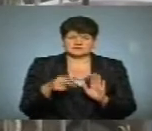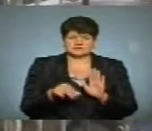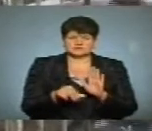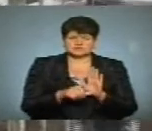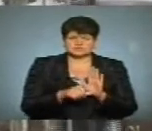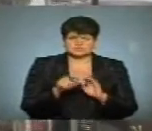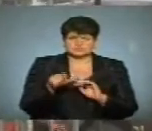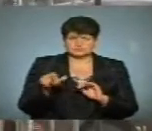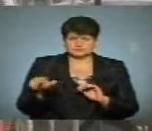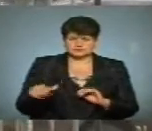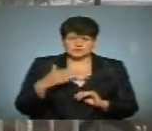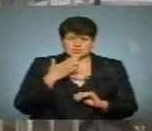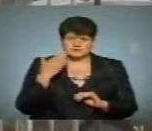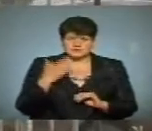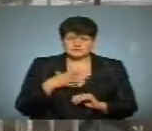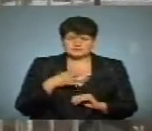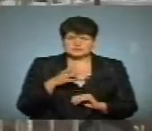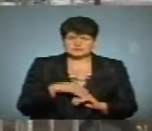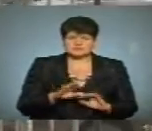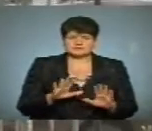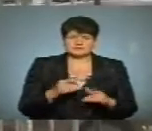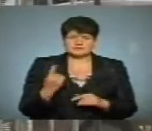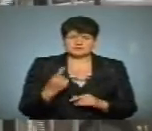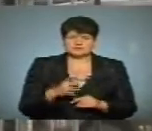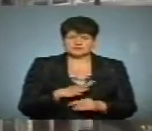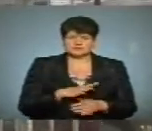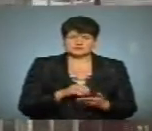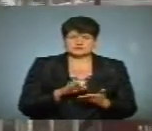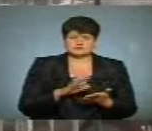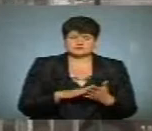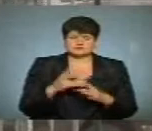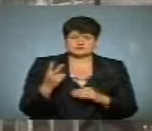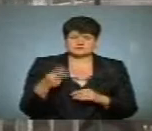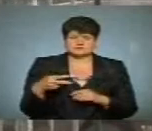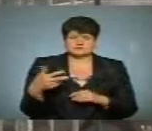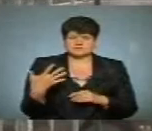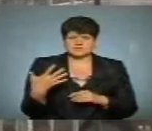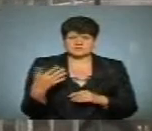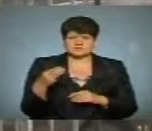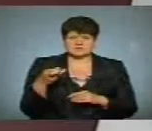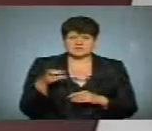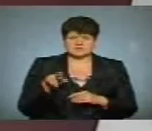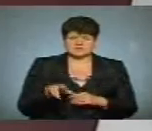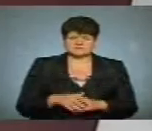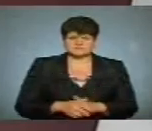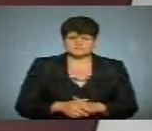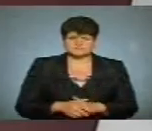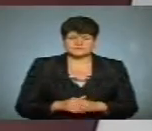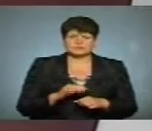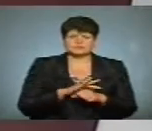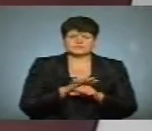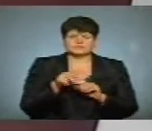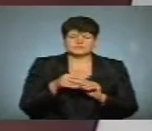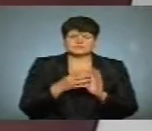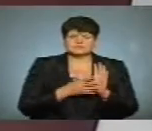26. Останній летальний випадок в області був зареєстрований 25 травня. COVID-19